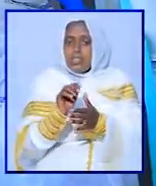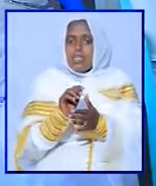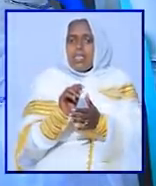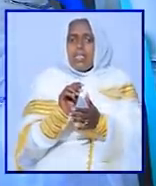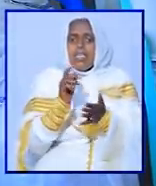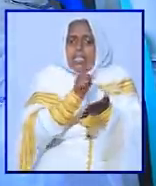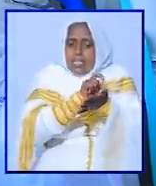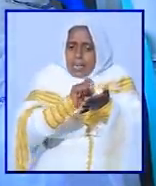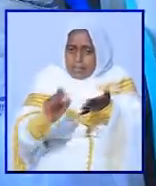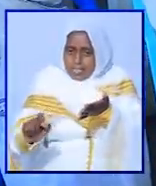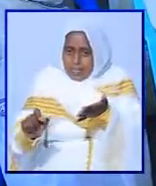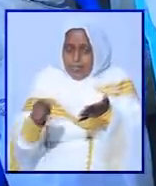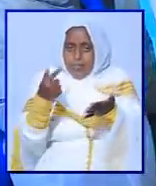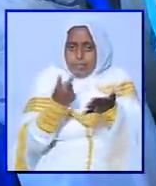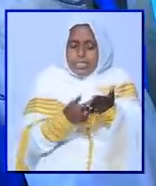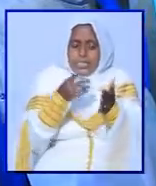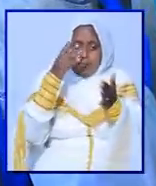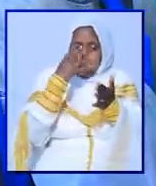12ን